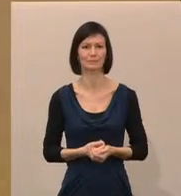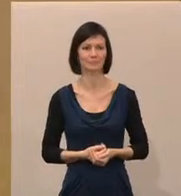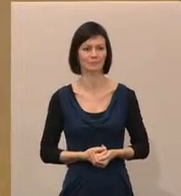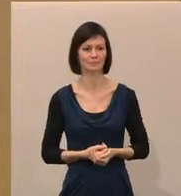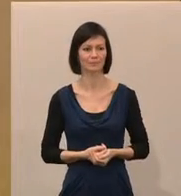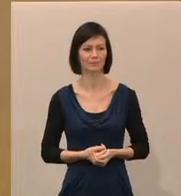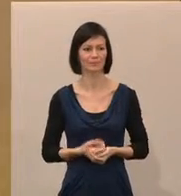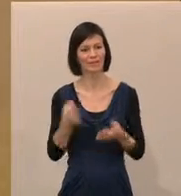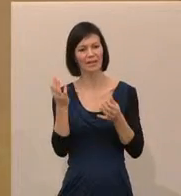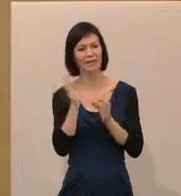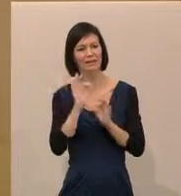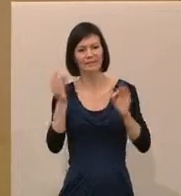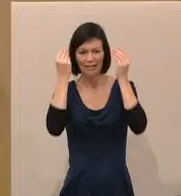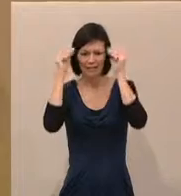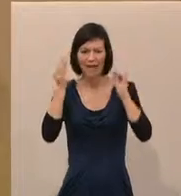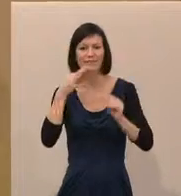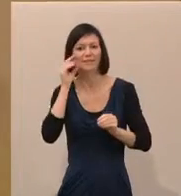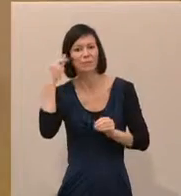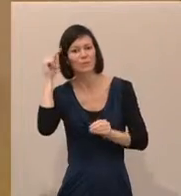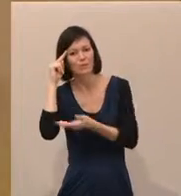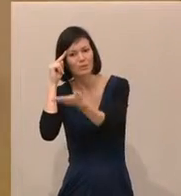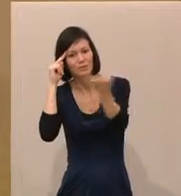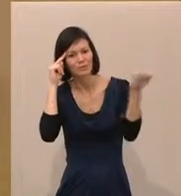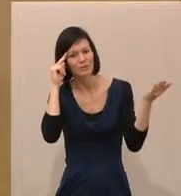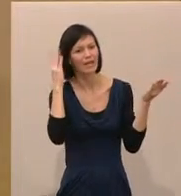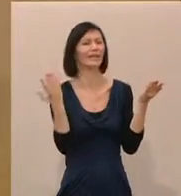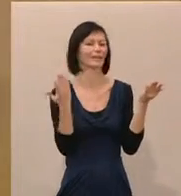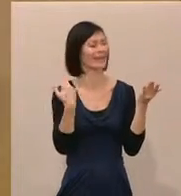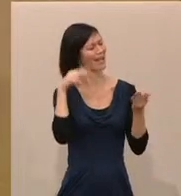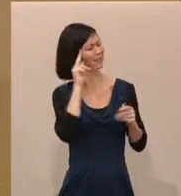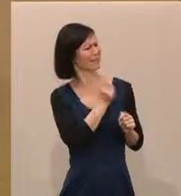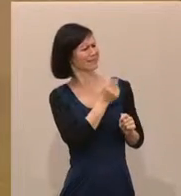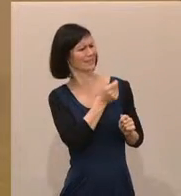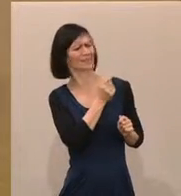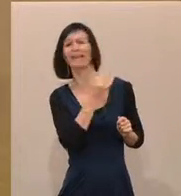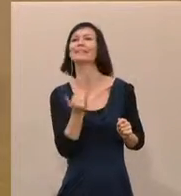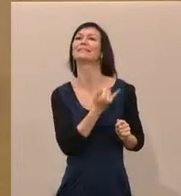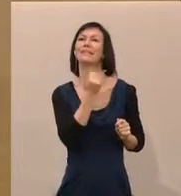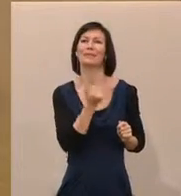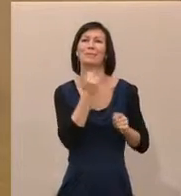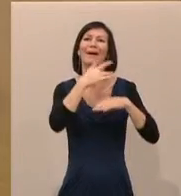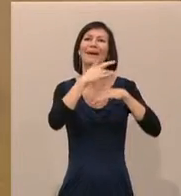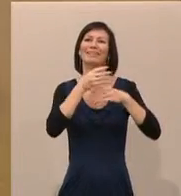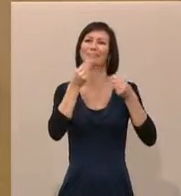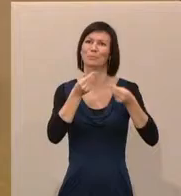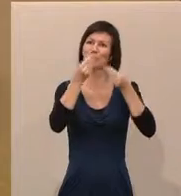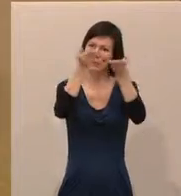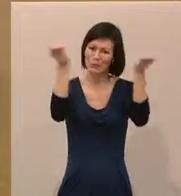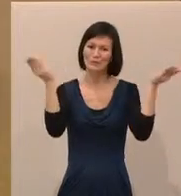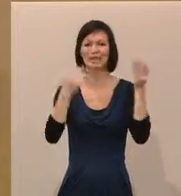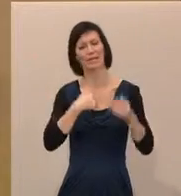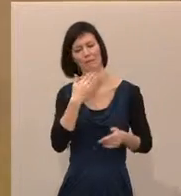Herr Präsident begrüßt immer Gäste, ich finde das großartig. Ich begrüße jetzt an dieser Stelle Aktivistinnen und Aktivisten